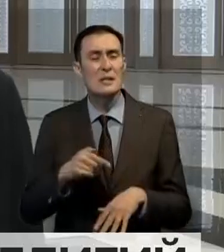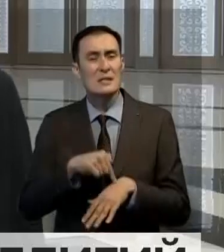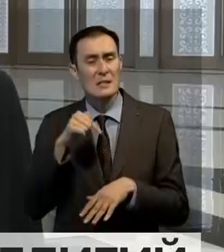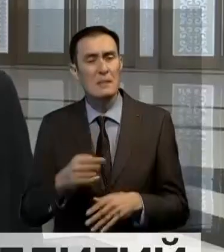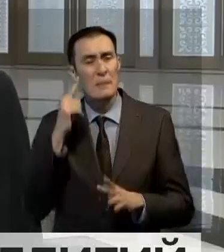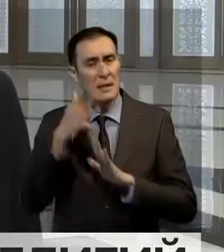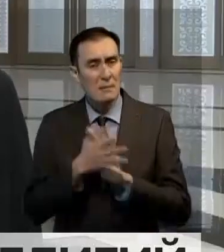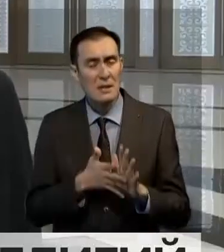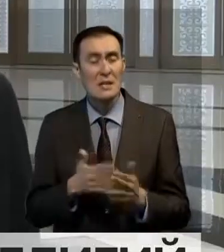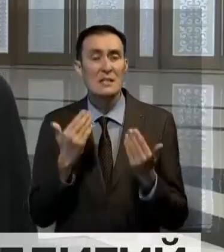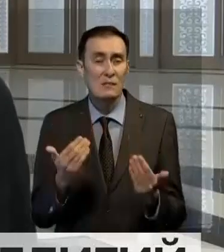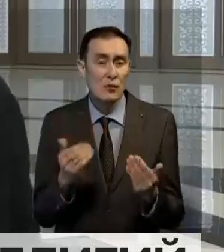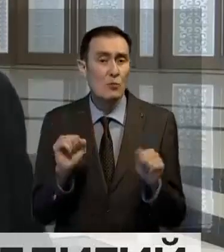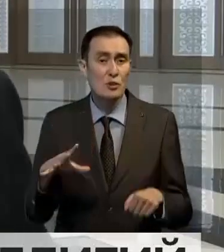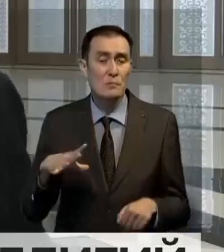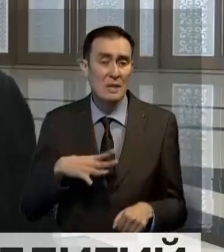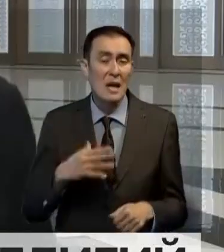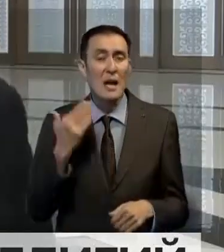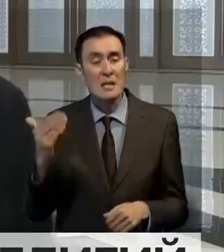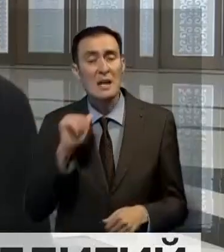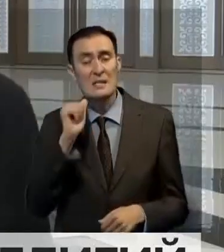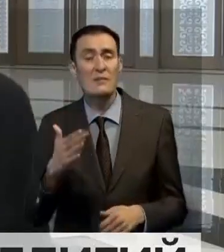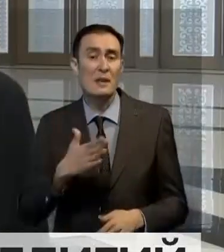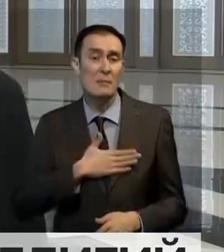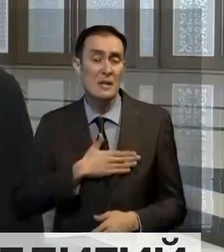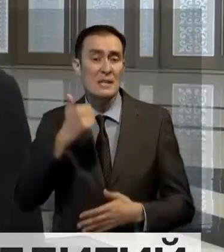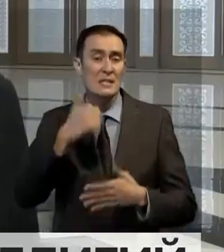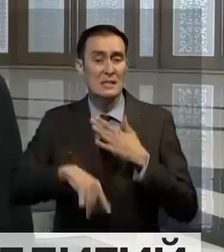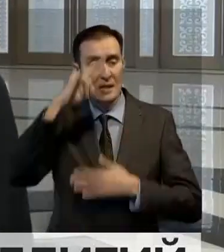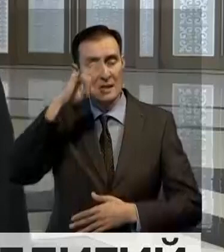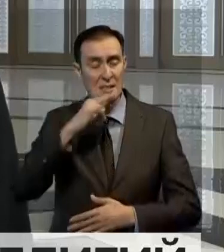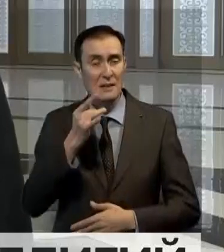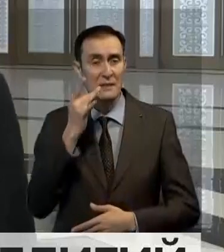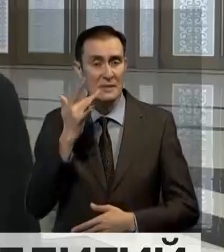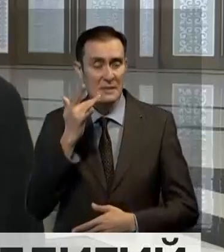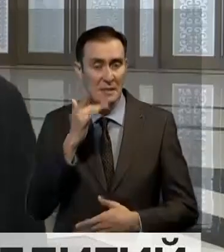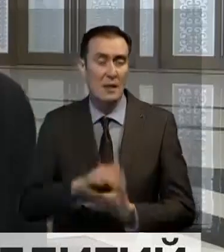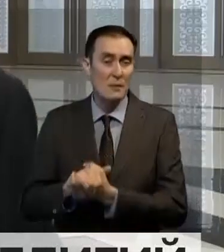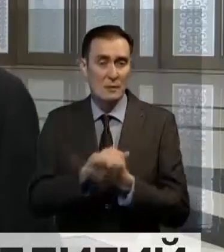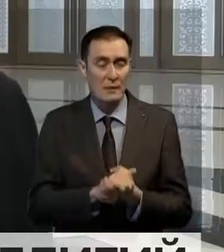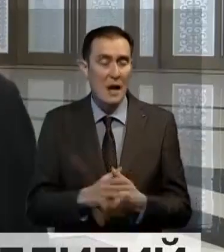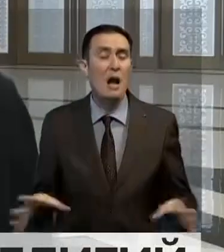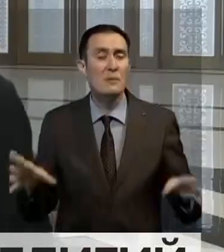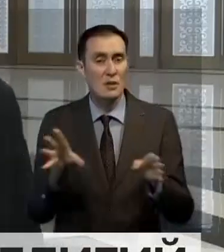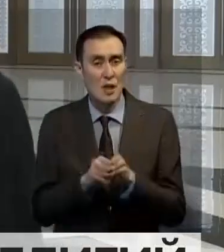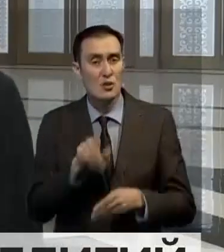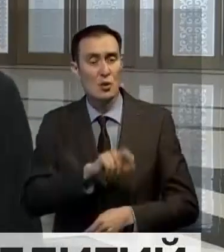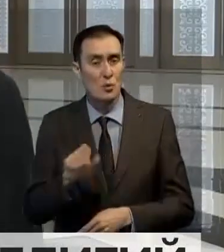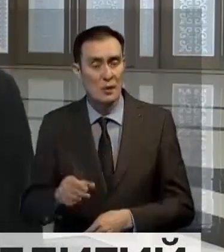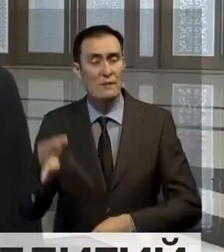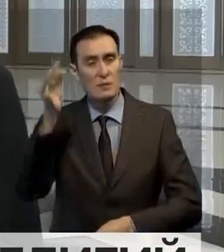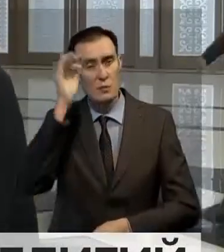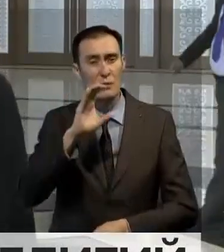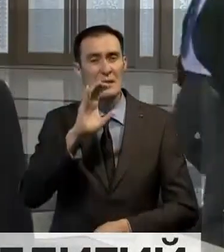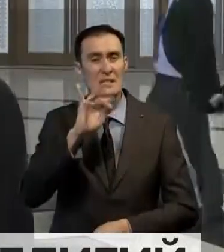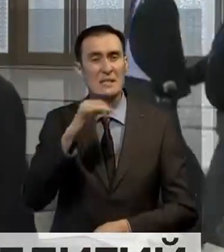сегодня это они, а завтра это можем быть мы. Столица Казахстана давно зарекомендовала себя мирной площадкой, объединяющей людей. Вспомним и